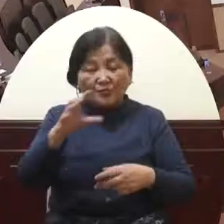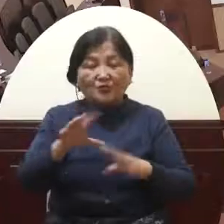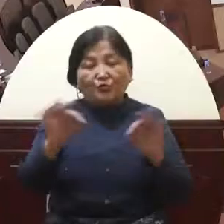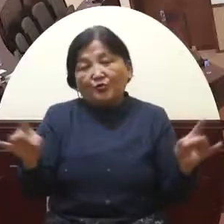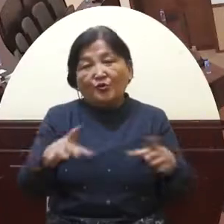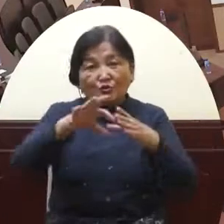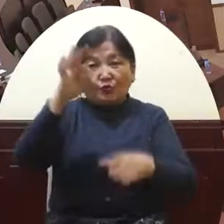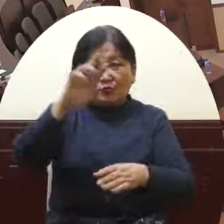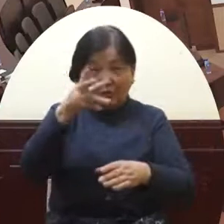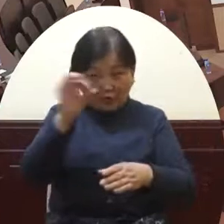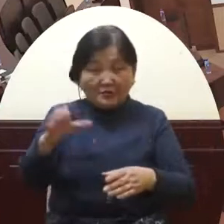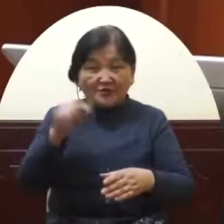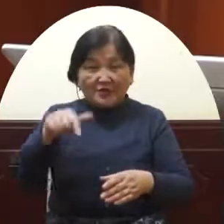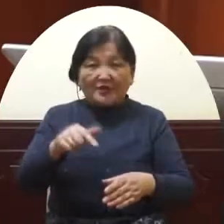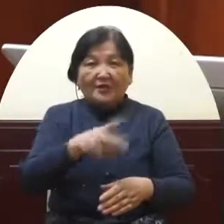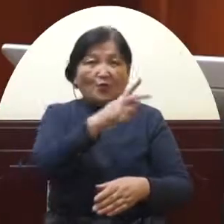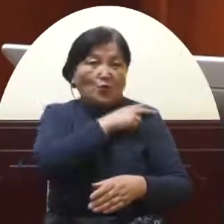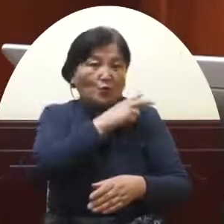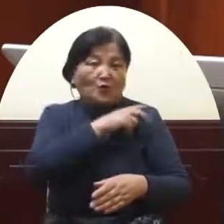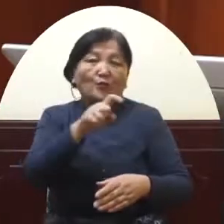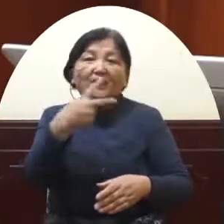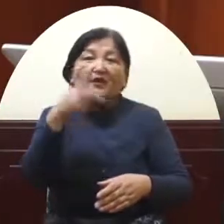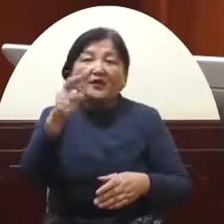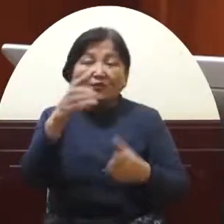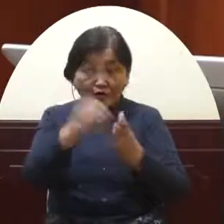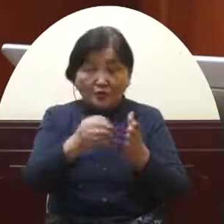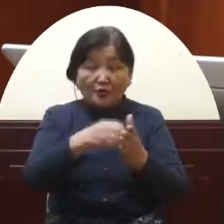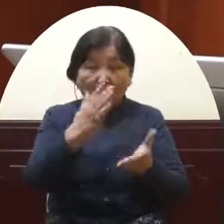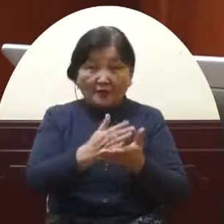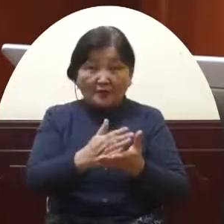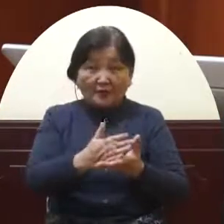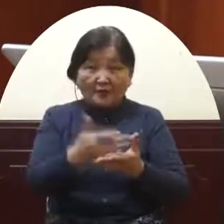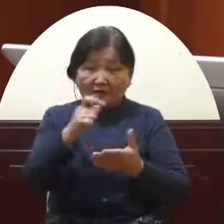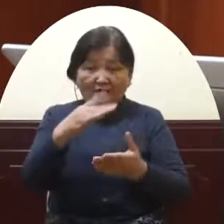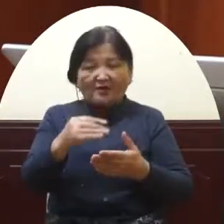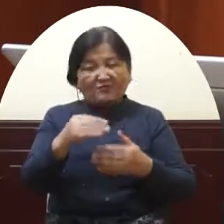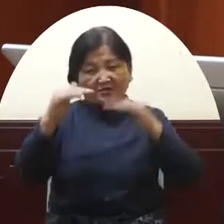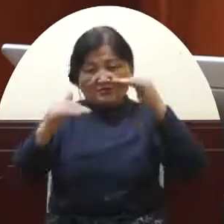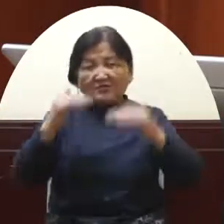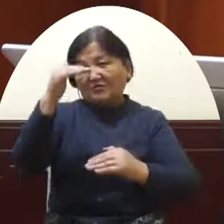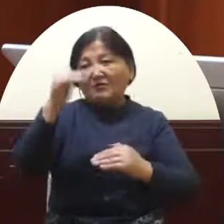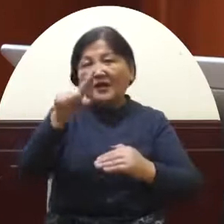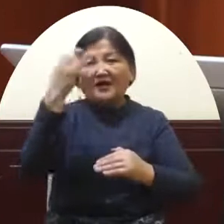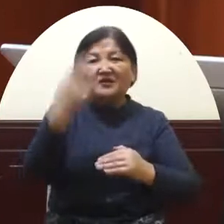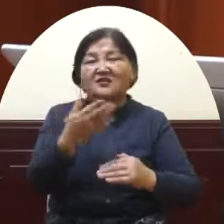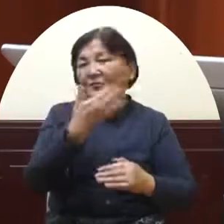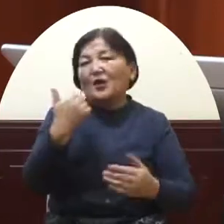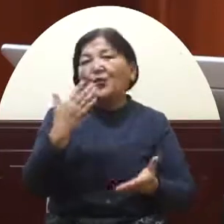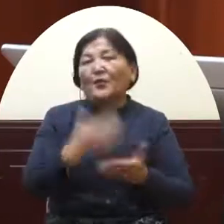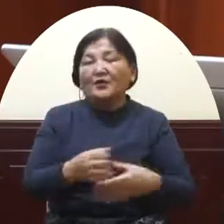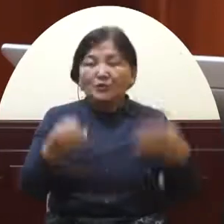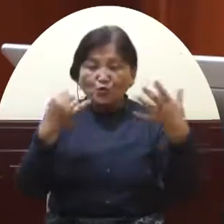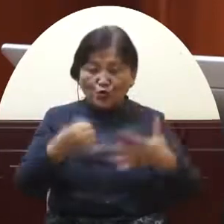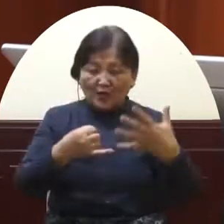ёстой. Уучлаарай. Тэгвэл ямар ч ахиц гарахгүй байгаа тухай би ярих юм. За 4-6-т нь бол